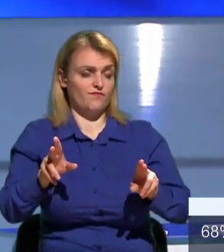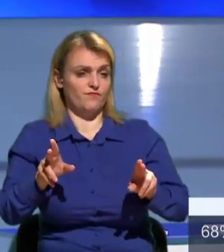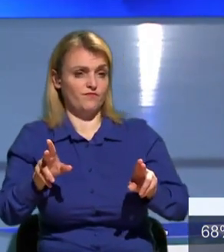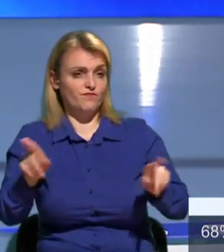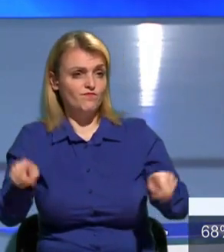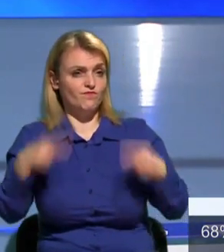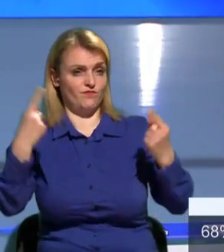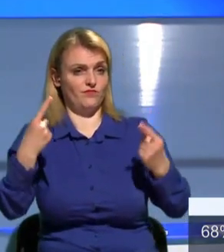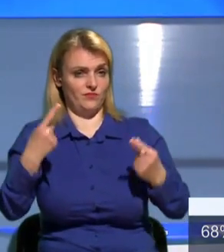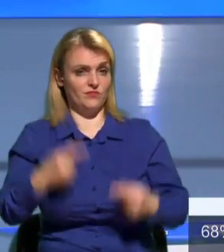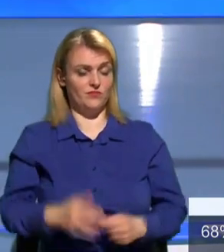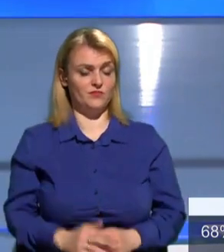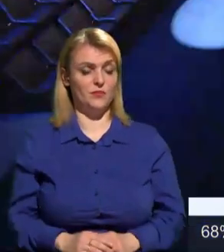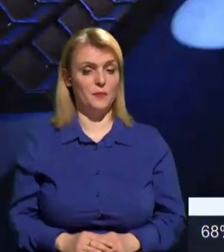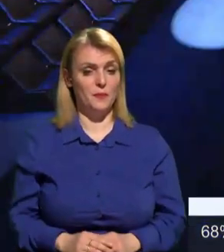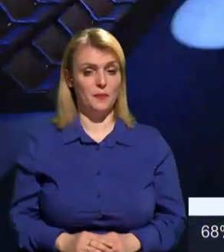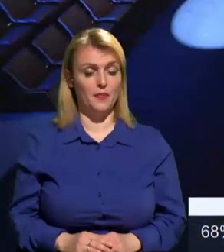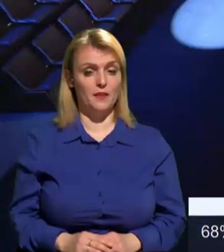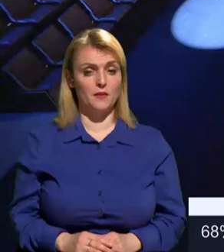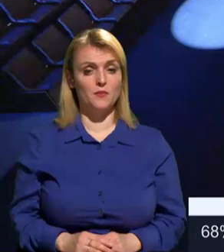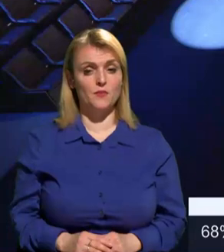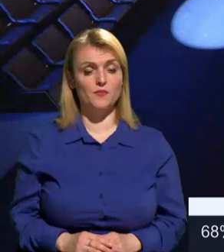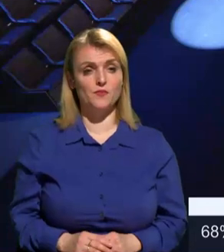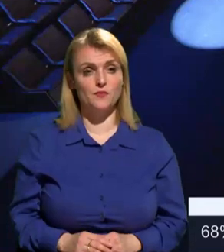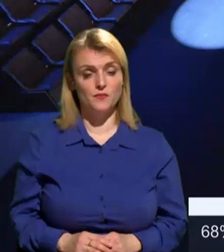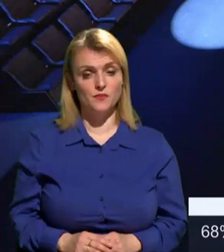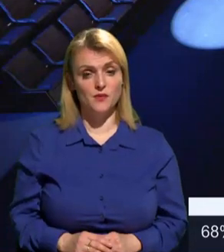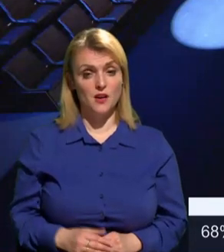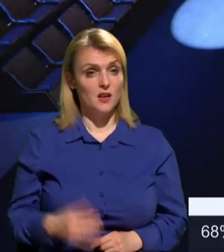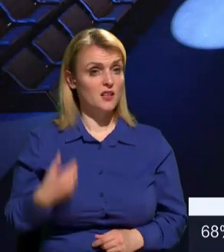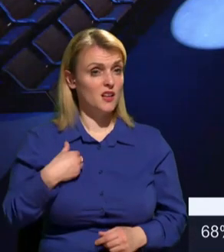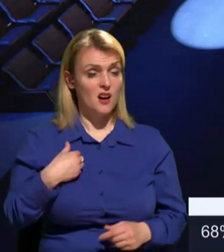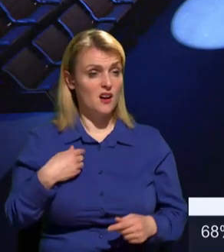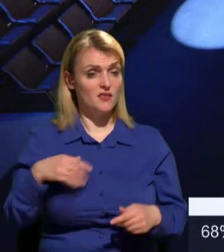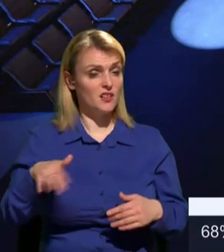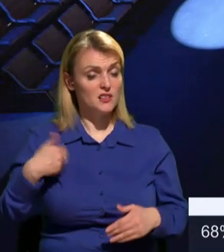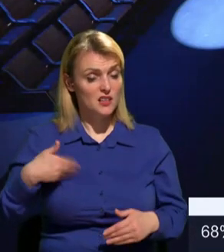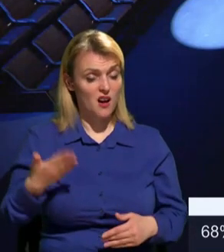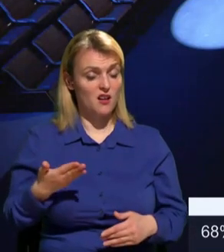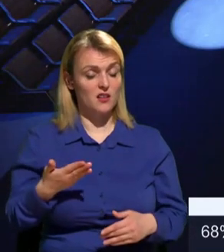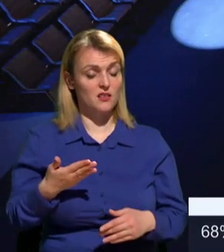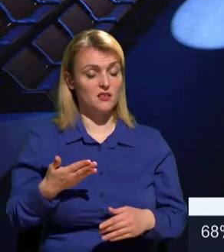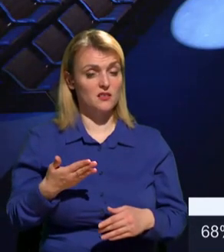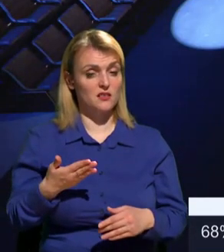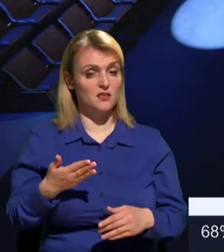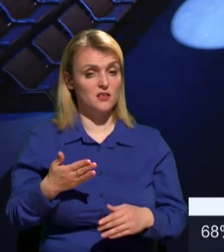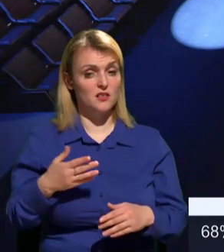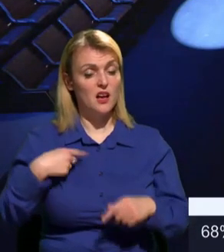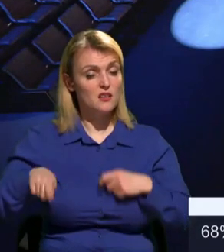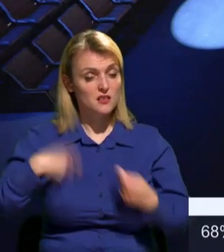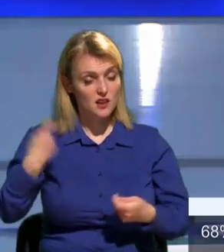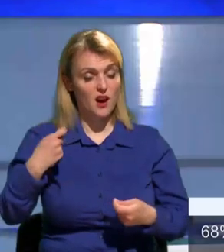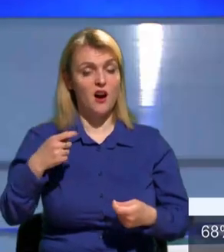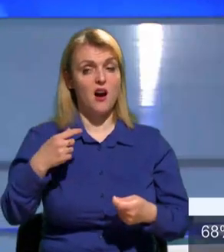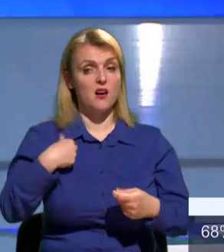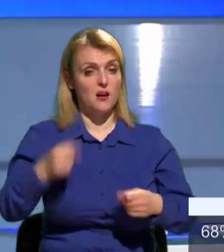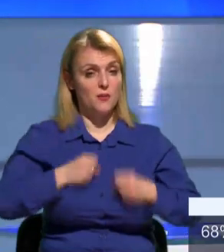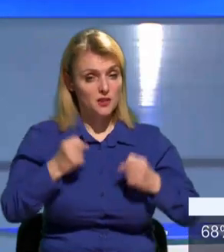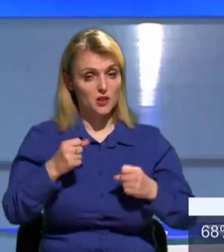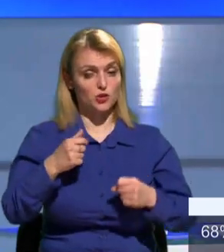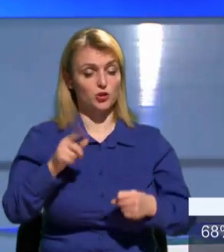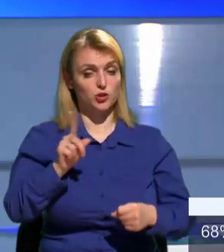ne-am axat agenda pentru a restabili parteneriatul cu Federația Rusă. Dacă vorbim din punct de vedere economic, noi marea majoritate sau